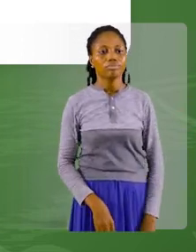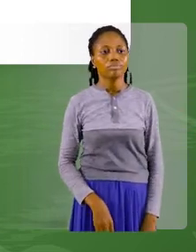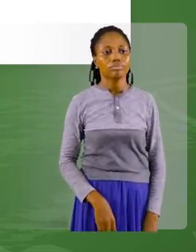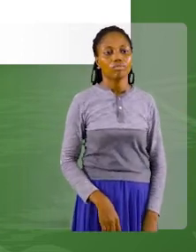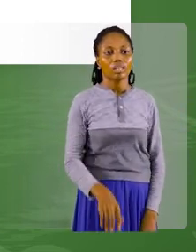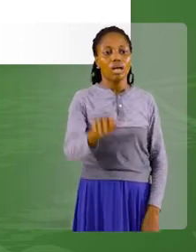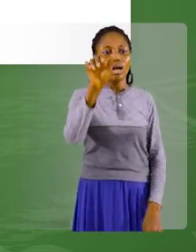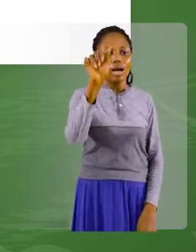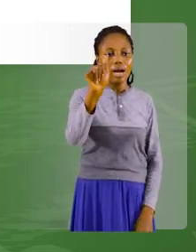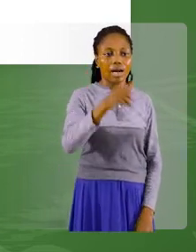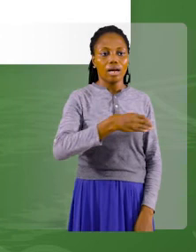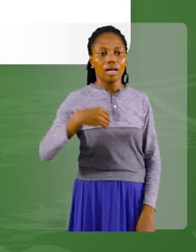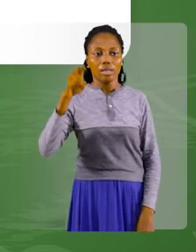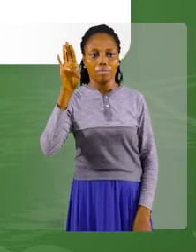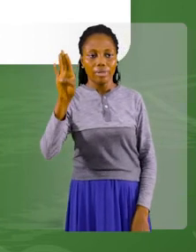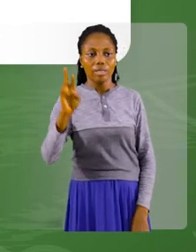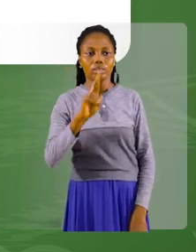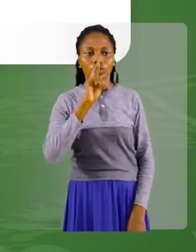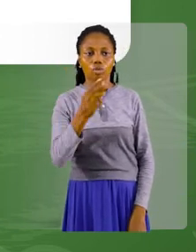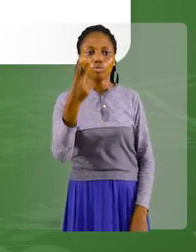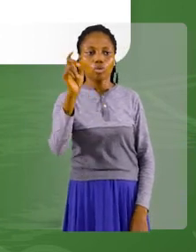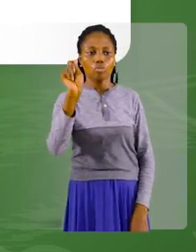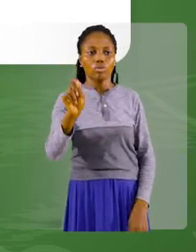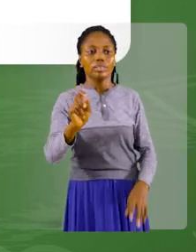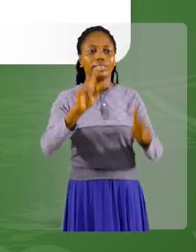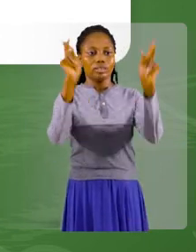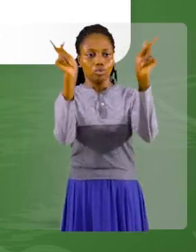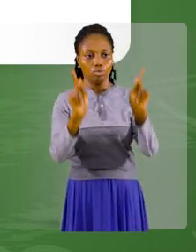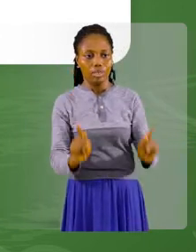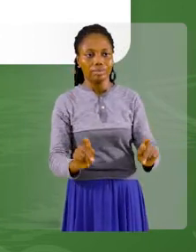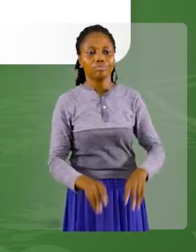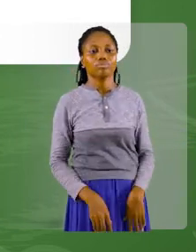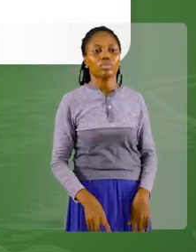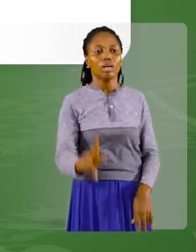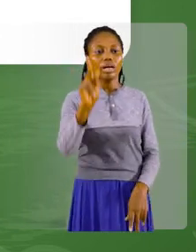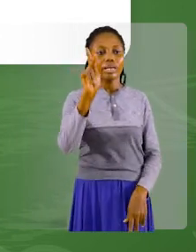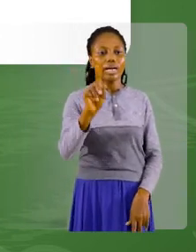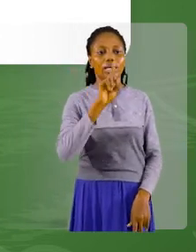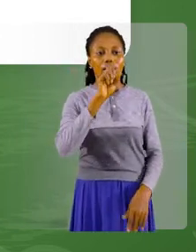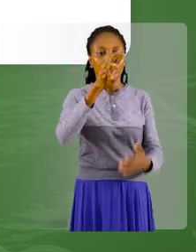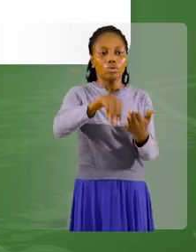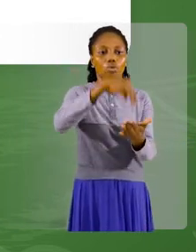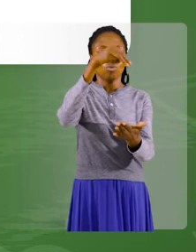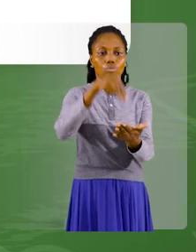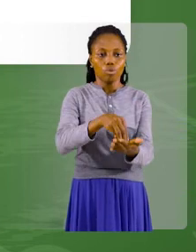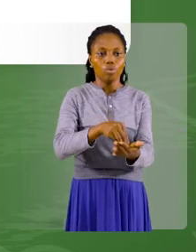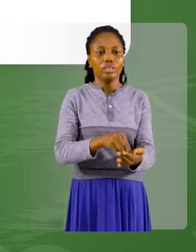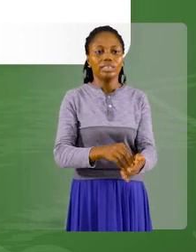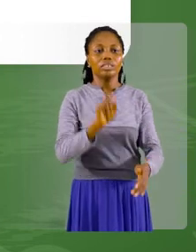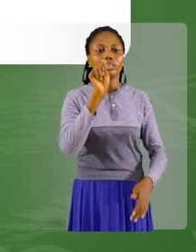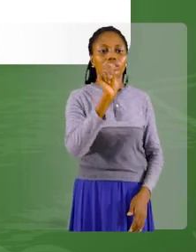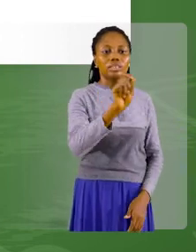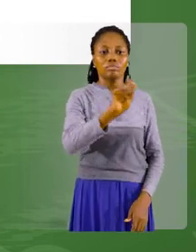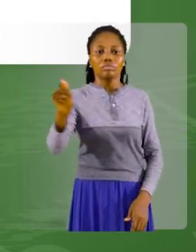et B sont 2 points du plan. K est le milieu du segment